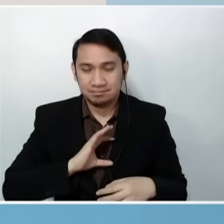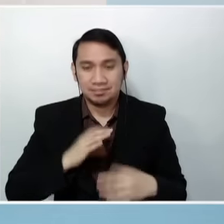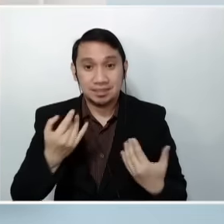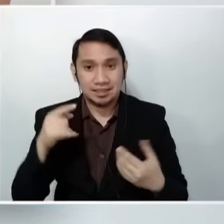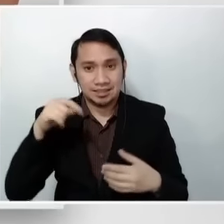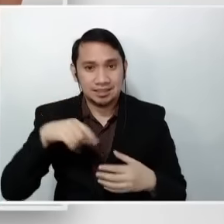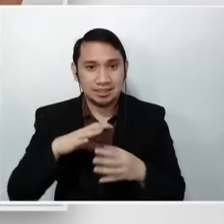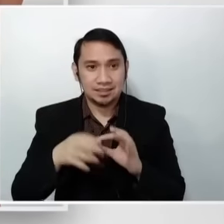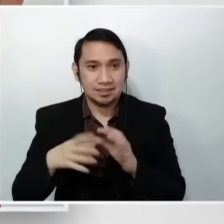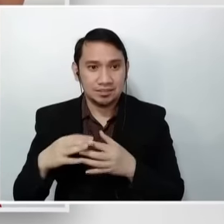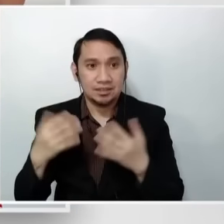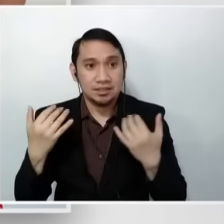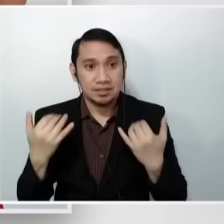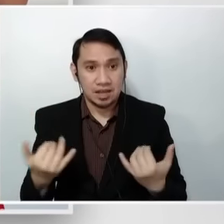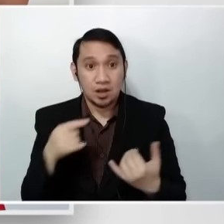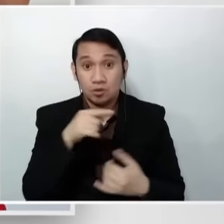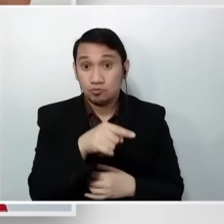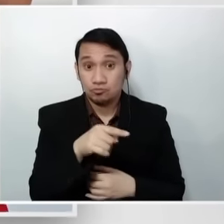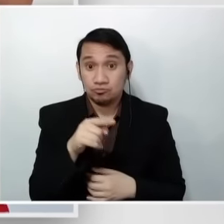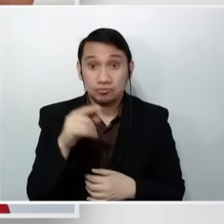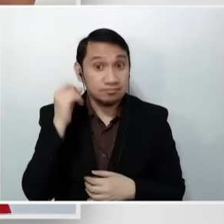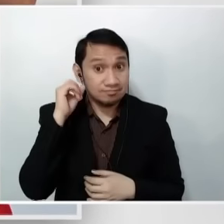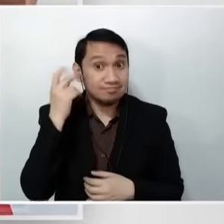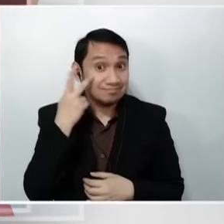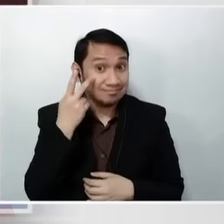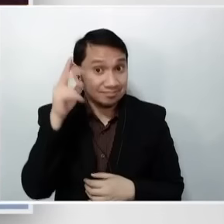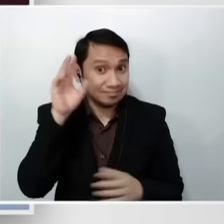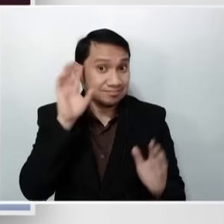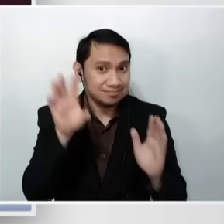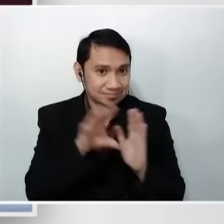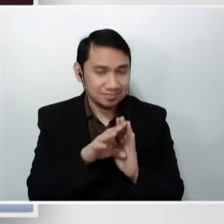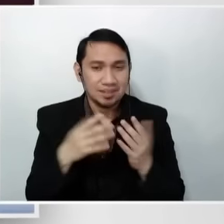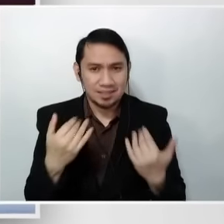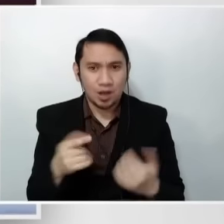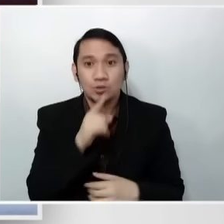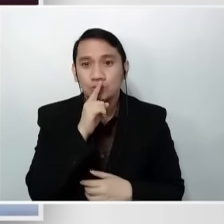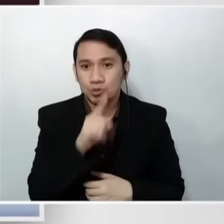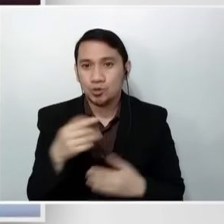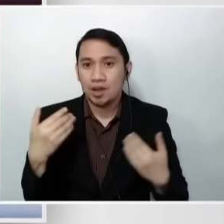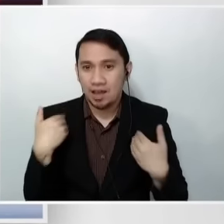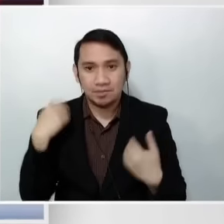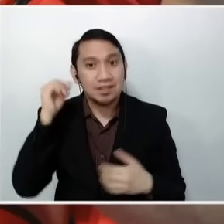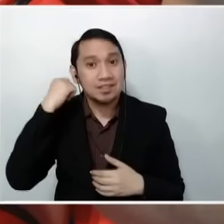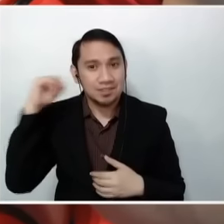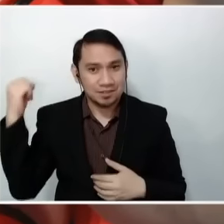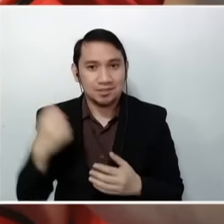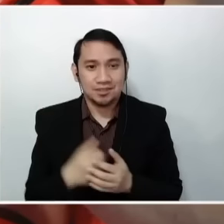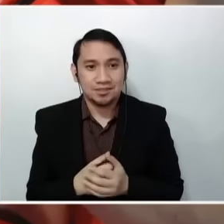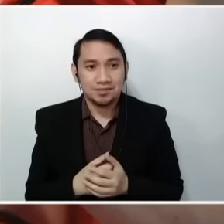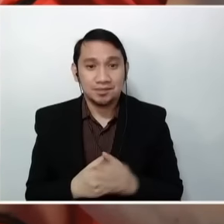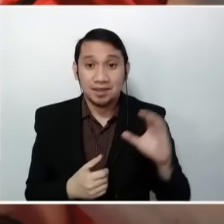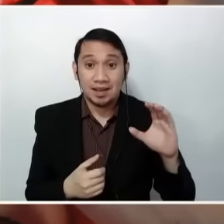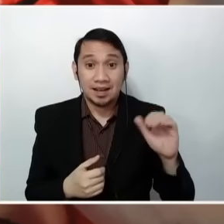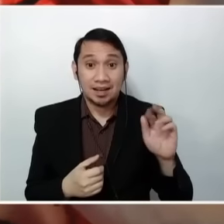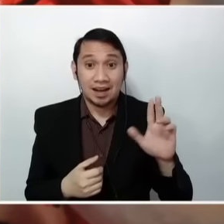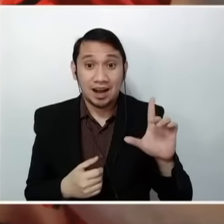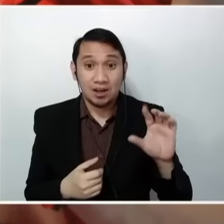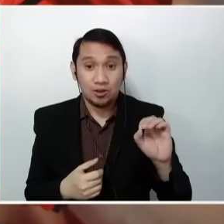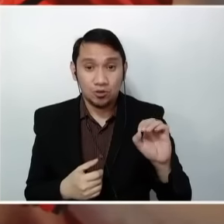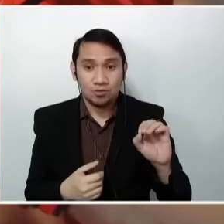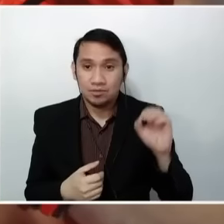medal si Yumir Marshall at silver si Nesty Petesio, sigurado na rin tayo sa isa pang silver. Mula kay Carlo Paalam na maglalaban